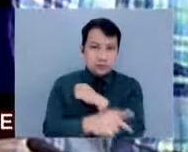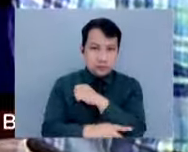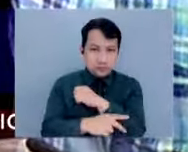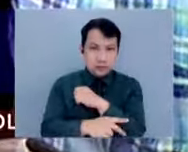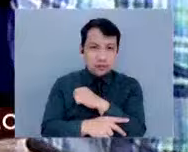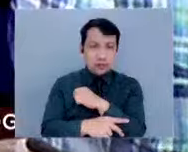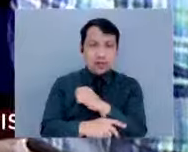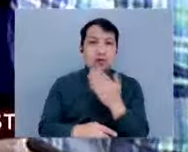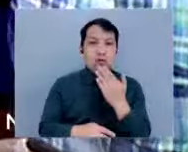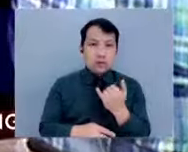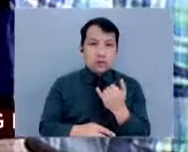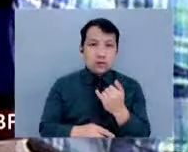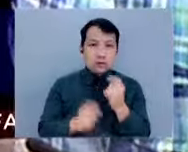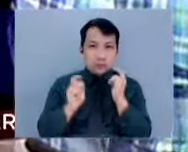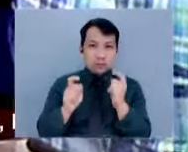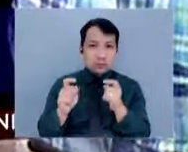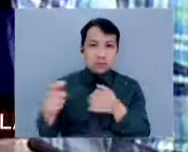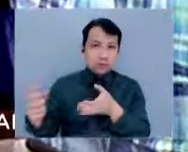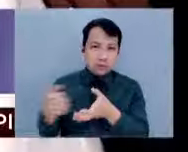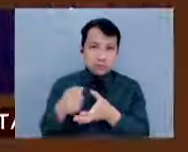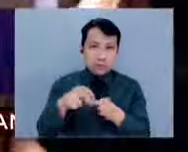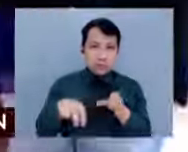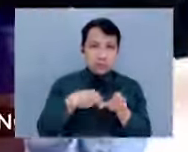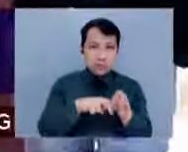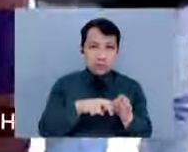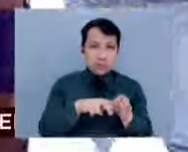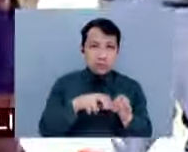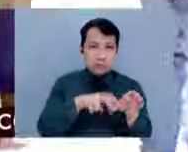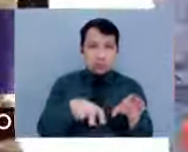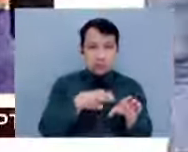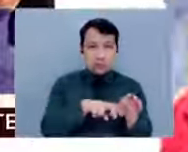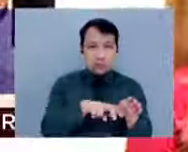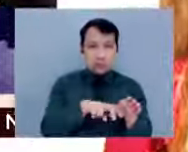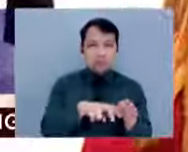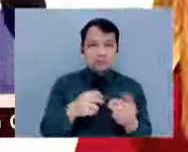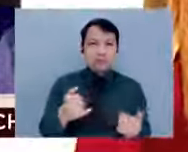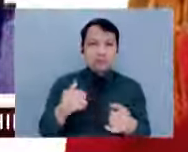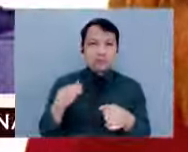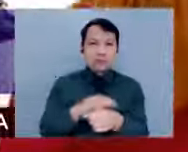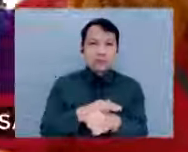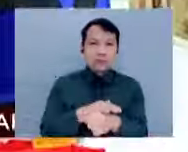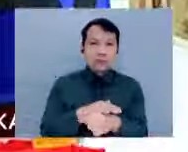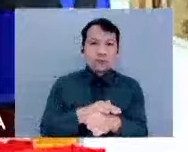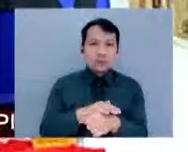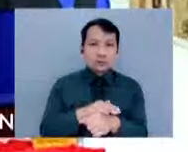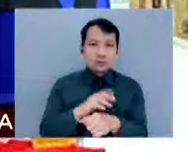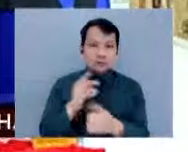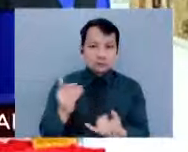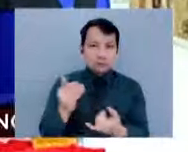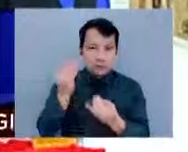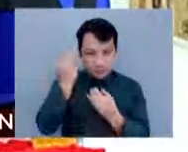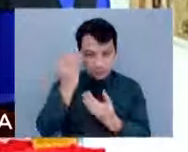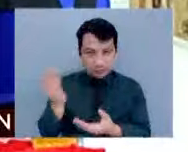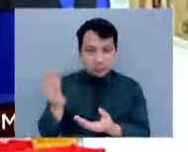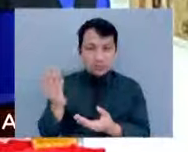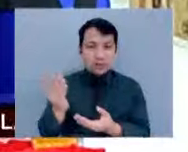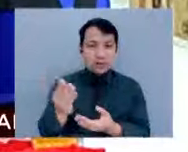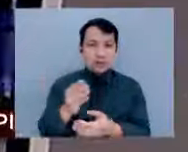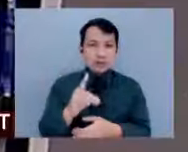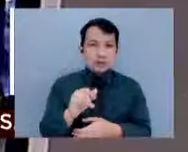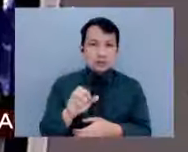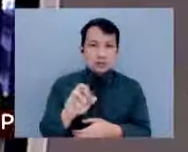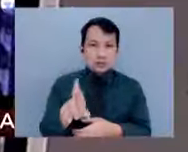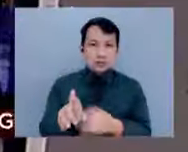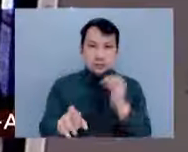po makakater sila na mas maraming pasahero. Ngayong puno ng pasahero ang terminal, nagpaalala si Transportation Secretary Jaime